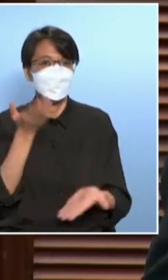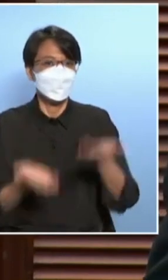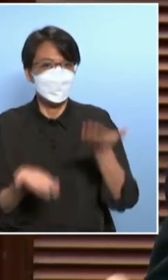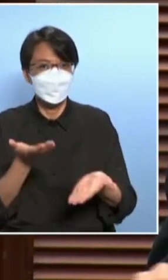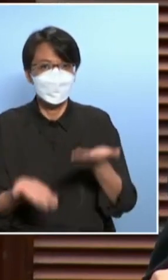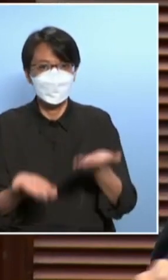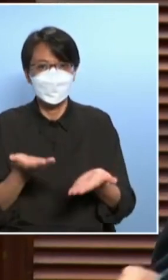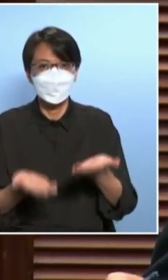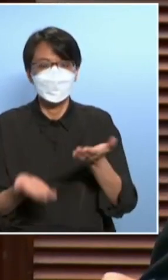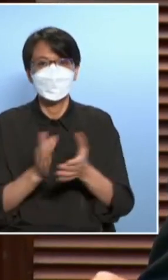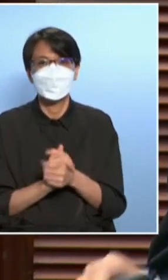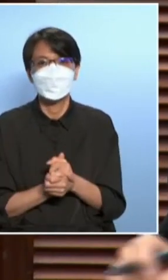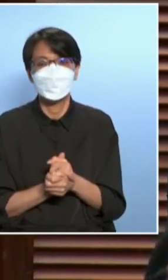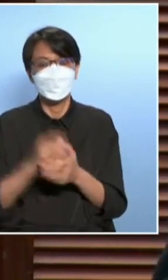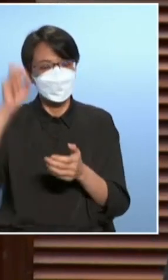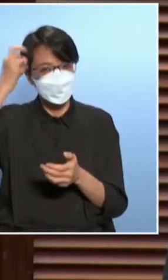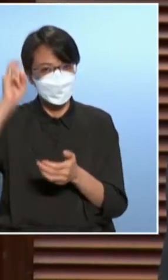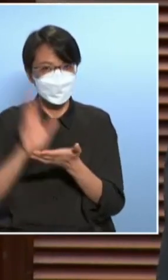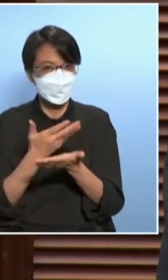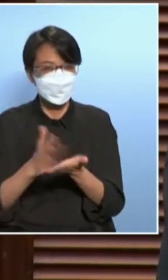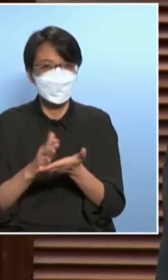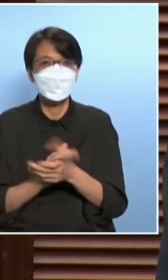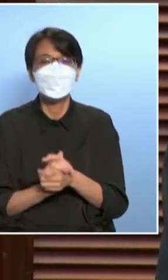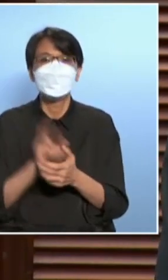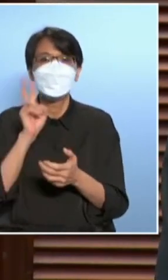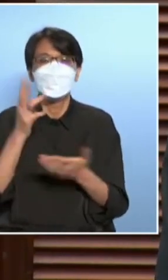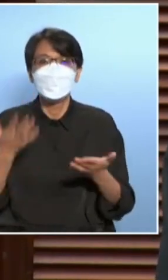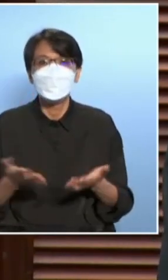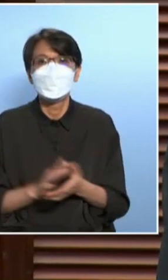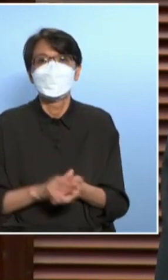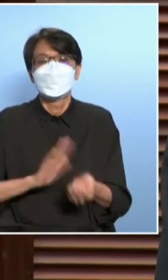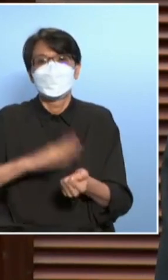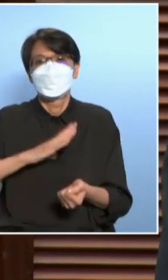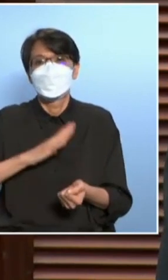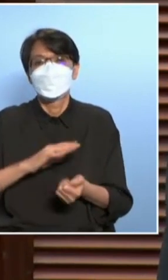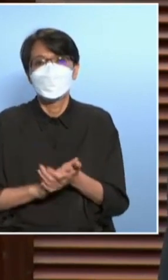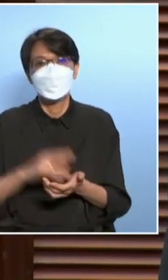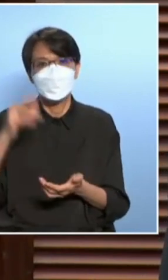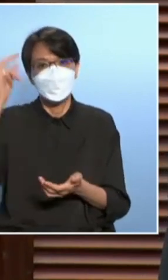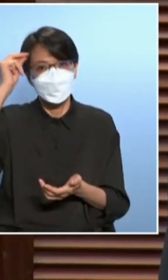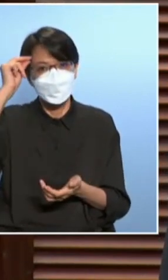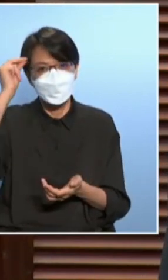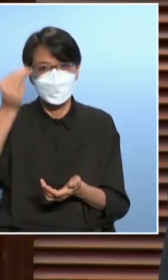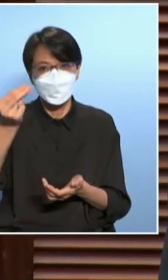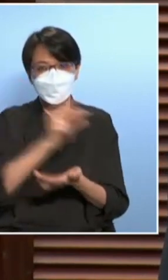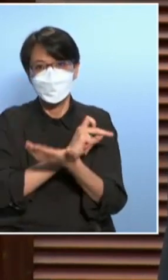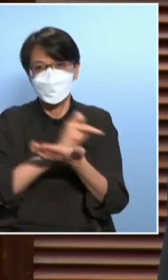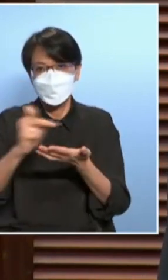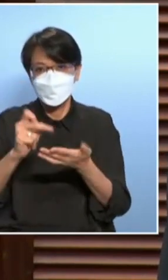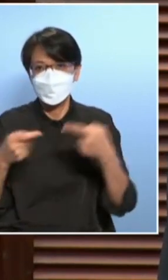嚇，我哋都喺度分析緊嘅，即係以而家嘅疫情去到七日平均數已經係接近一